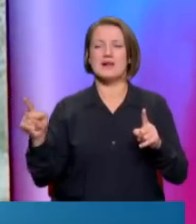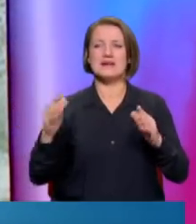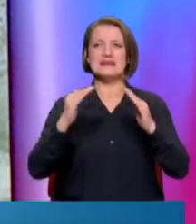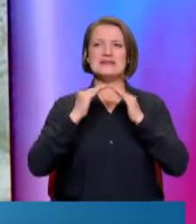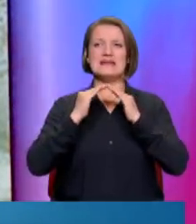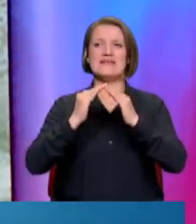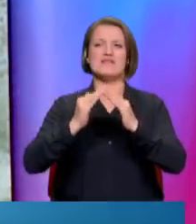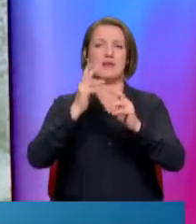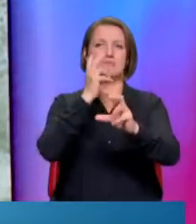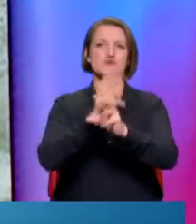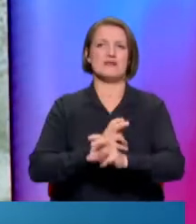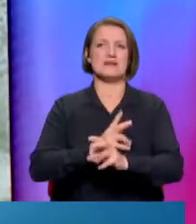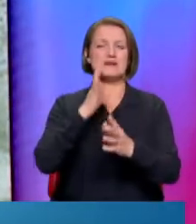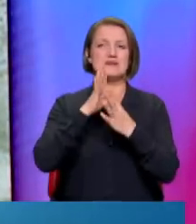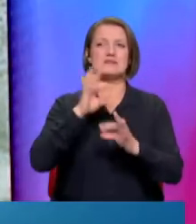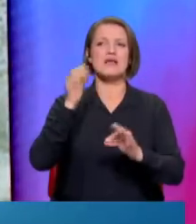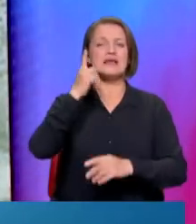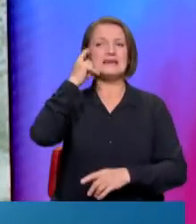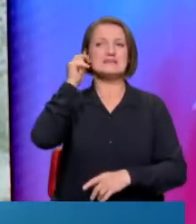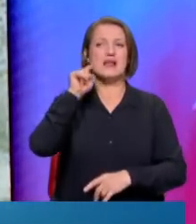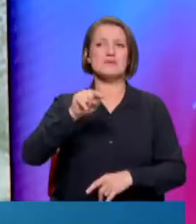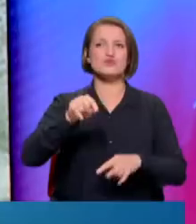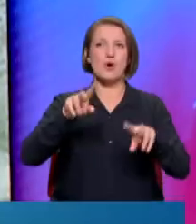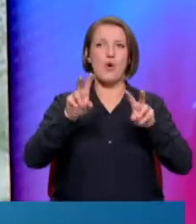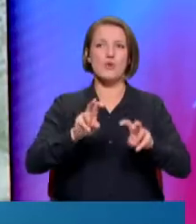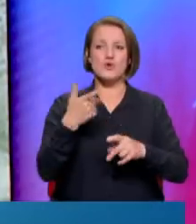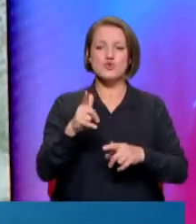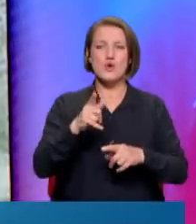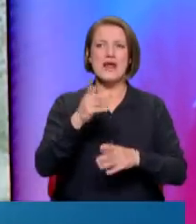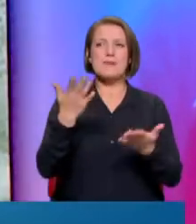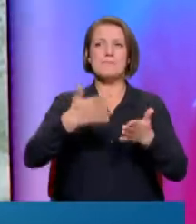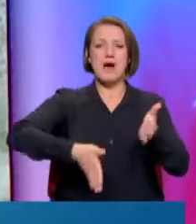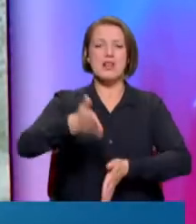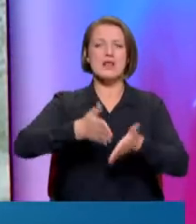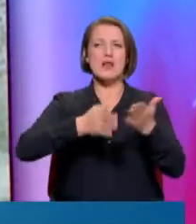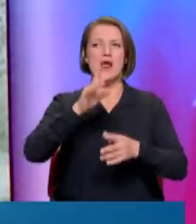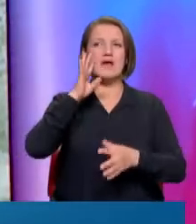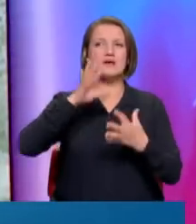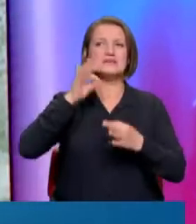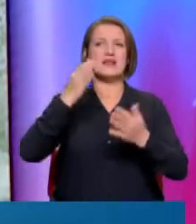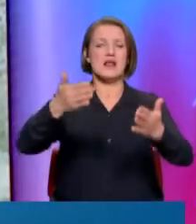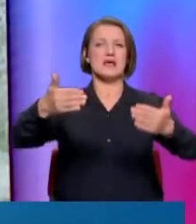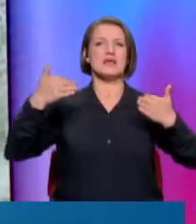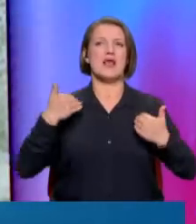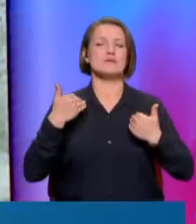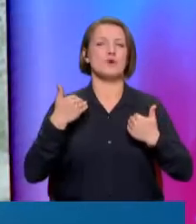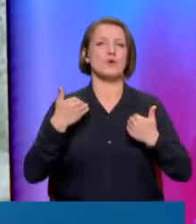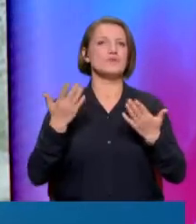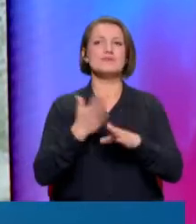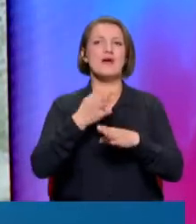birimlerini tahliye etti insanları İsrail'in burada oturan köylerde mahallelerde İnsanlar geri getiriyor Bu da haber olmuyor